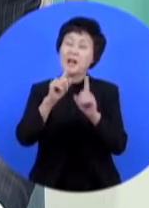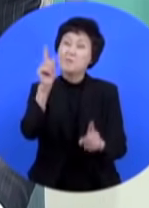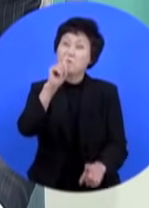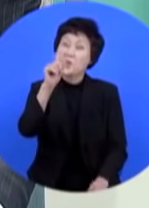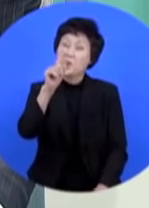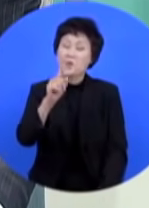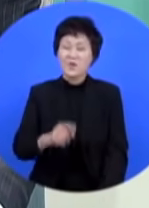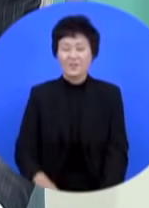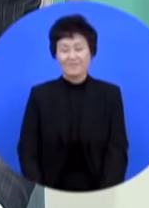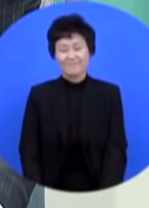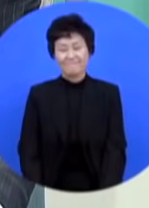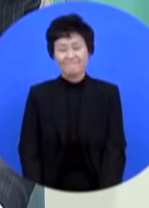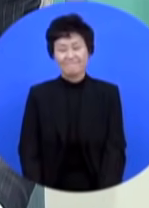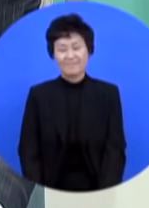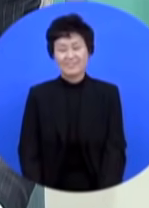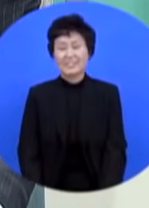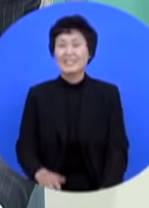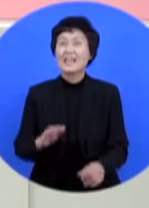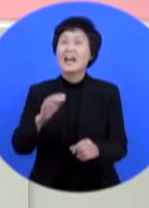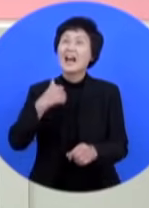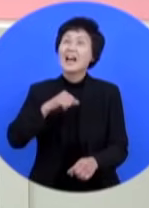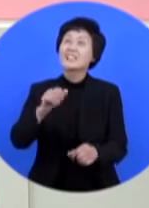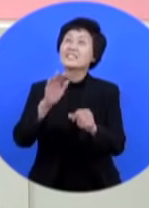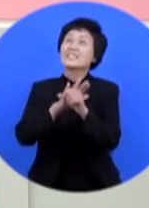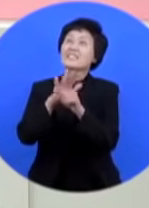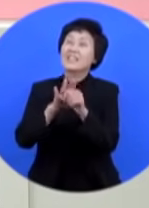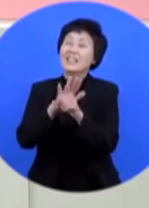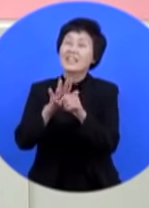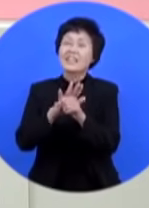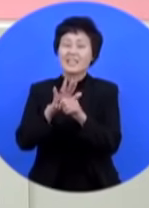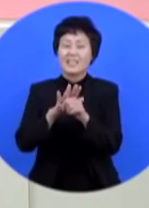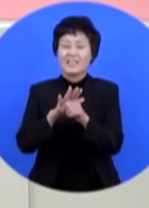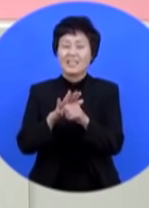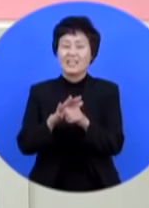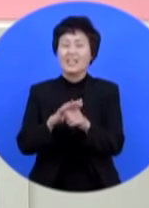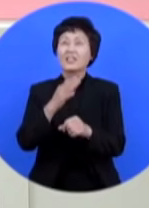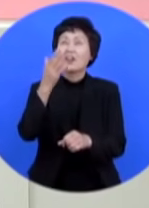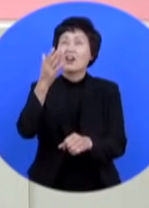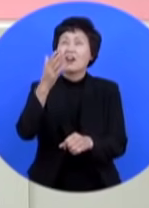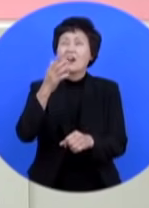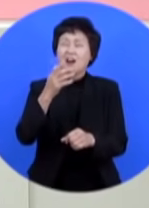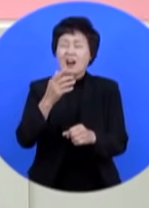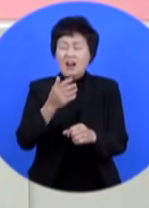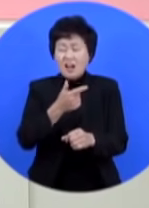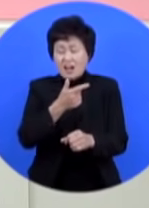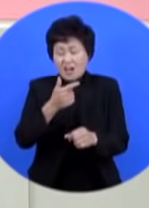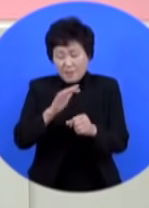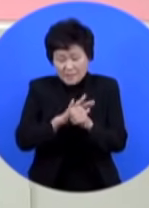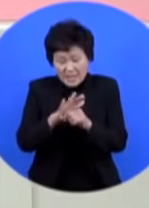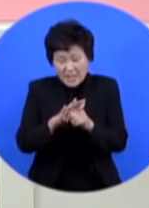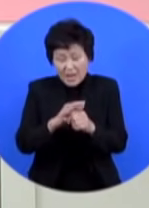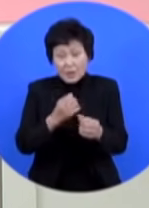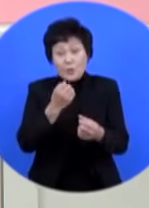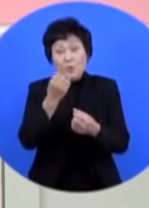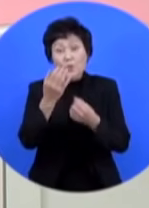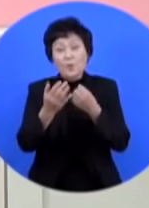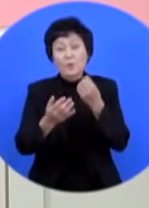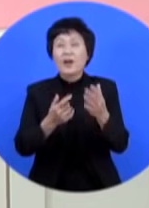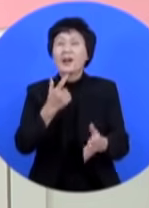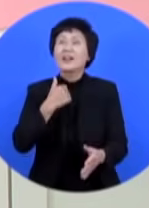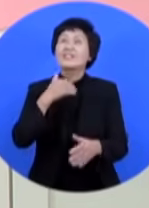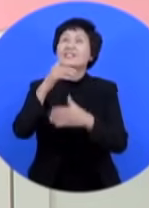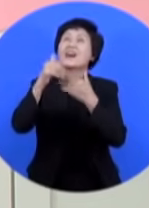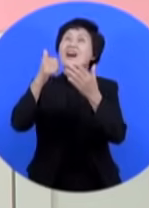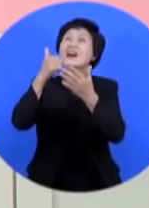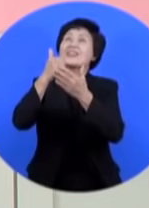해보시면 어떠실까요? 사랑한다, 요한아. 네가 그토록 사랑한다고 고백하던 하나님